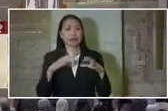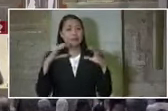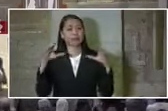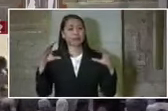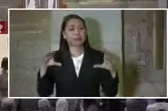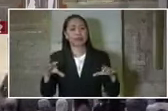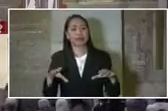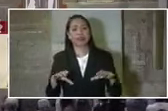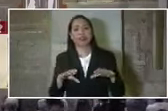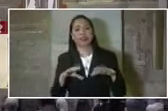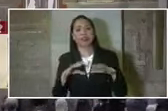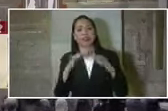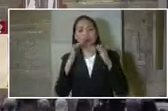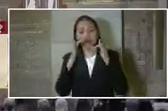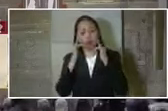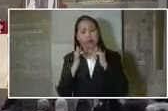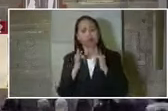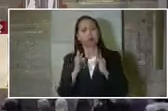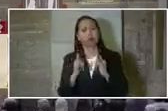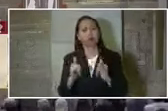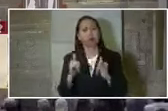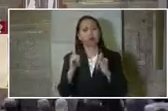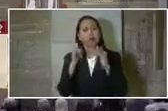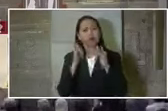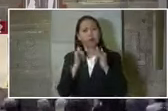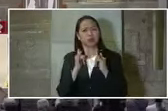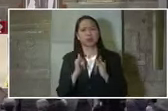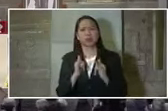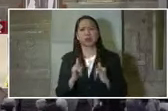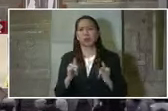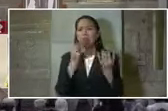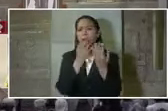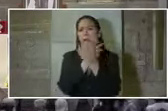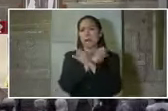gawin at manan pang